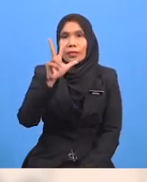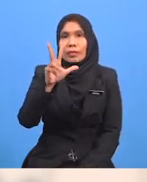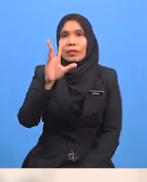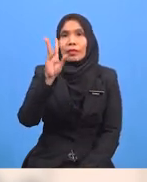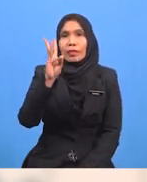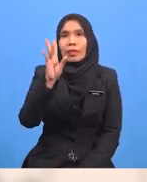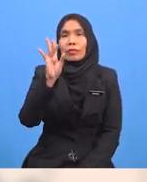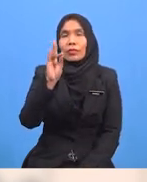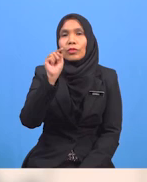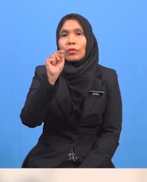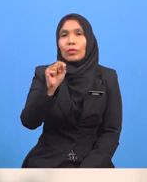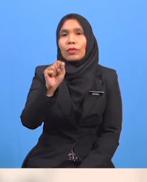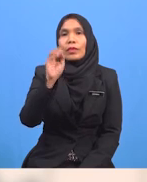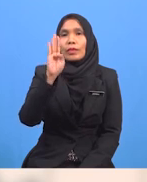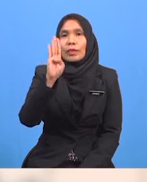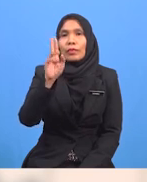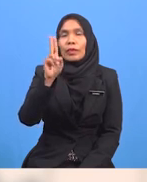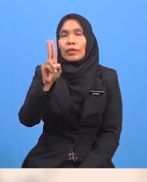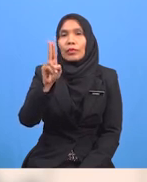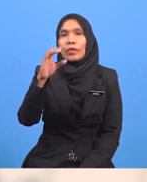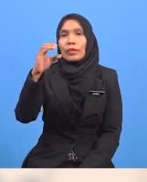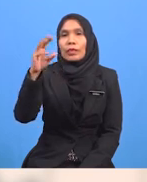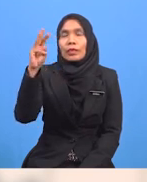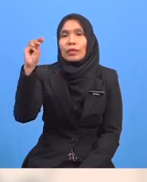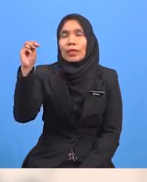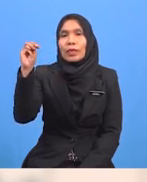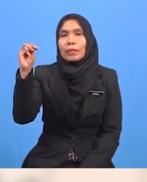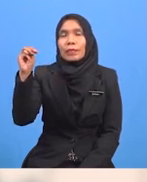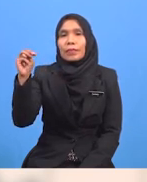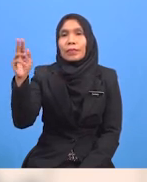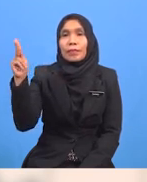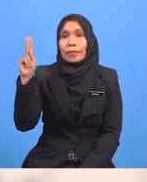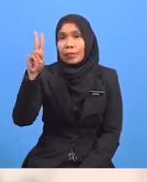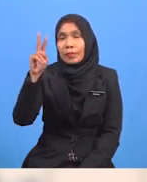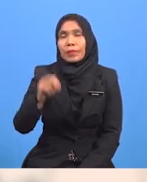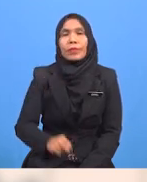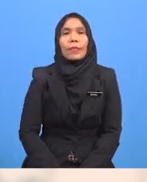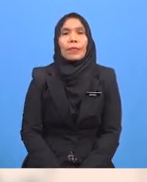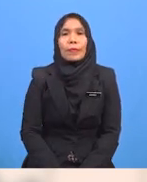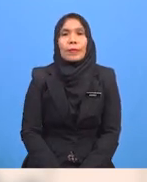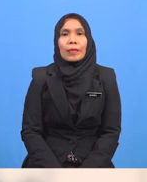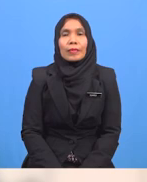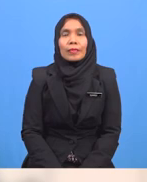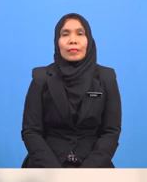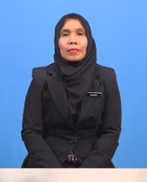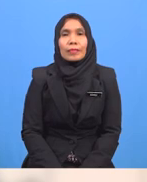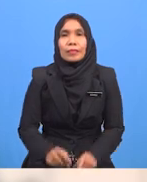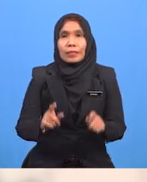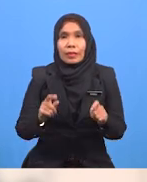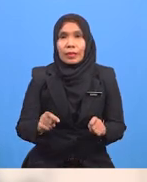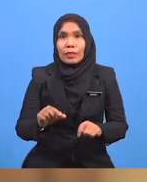367 perpuluhan 42 cm persegi pastikan murid-murid menggunakan kalkulator dengan